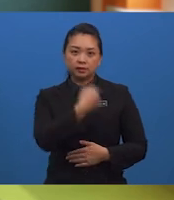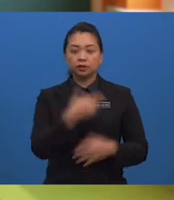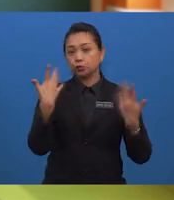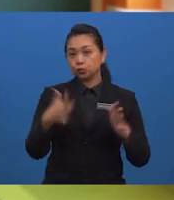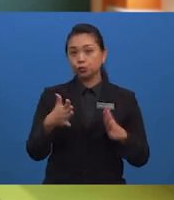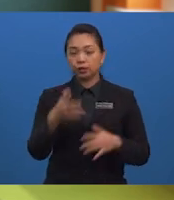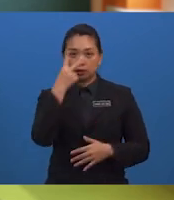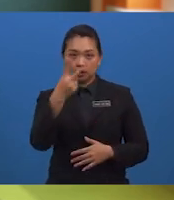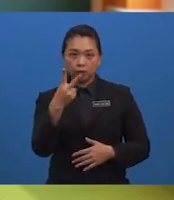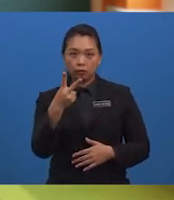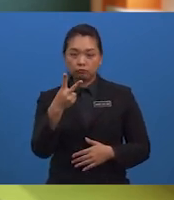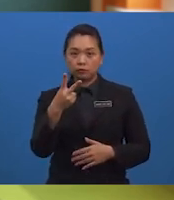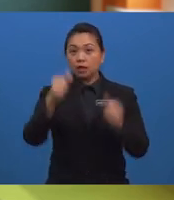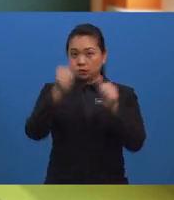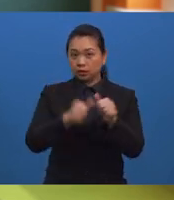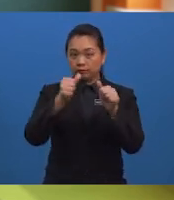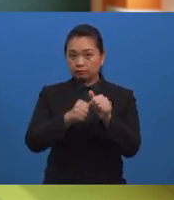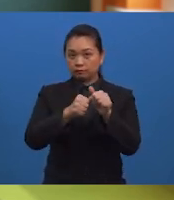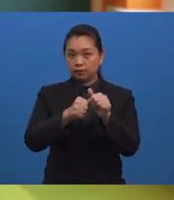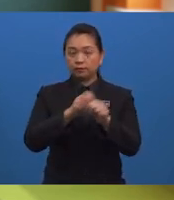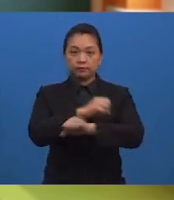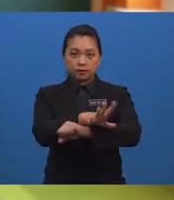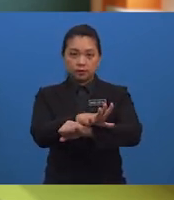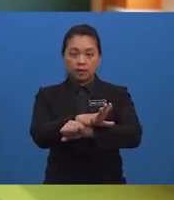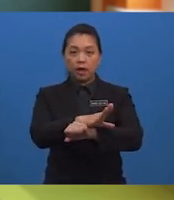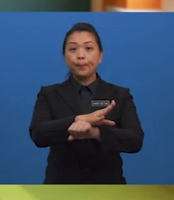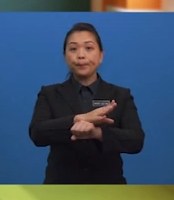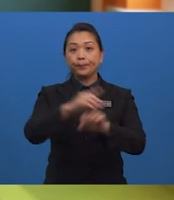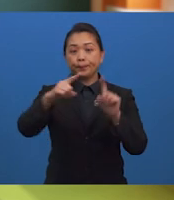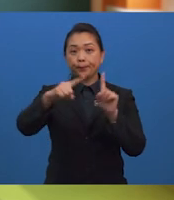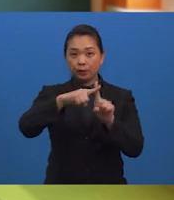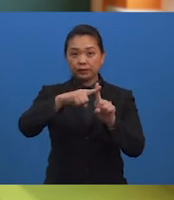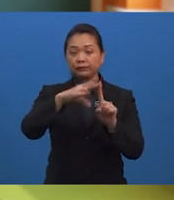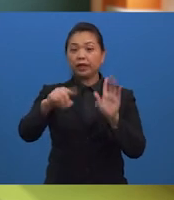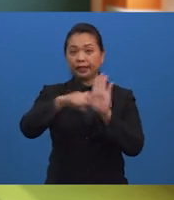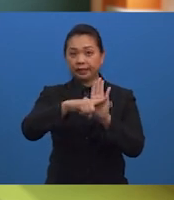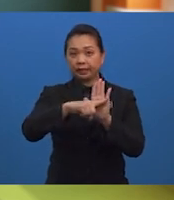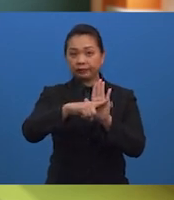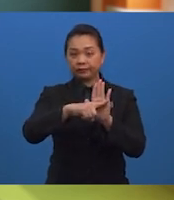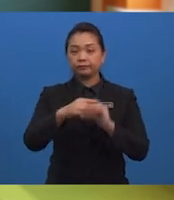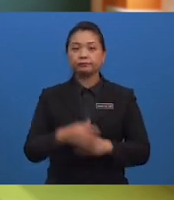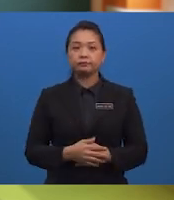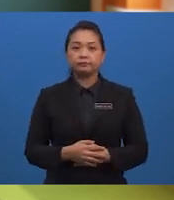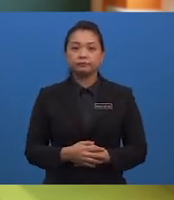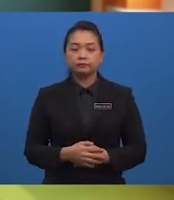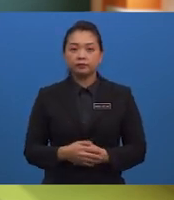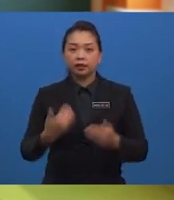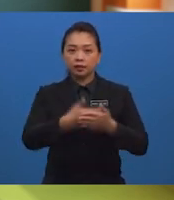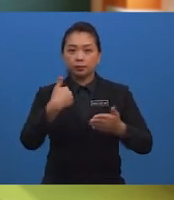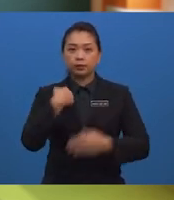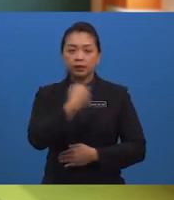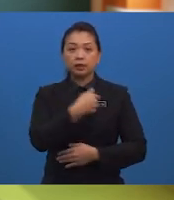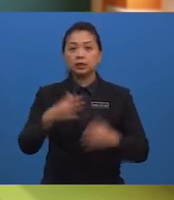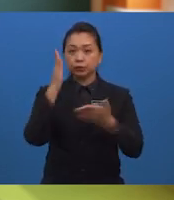satu persatu kesan positif dan kesan negatif globalisasi ekonomi kepada negara yang sedang membangun. Sebelum